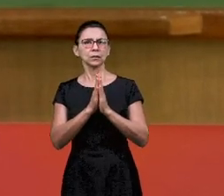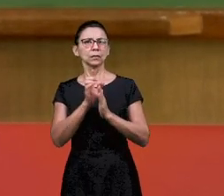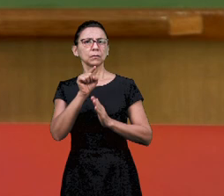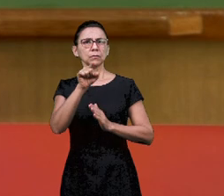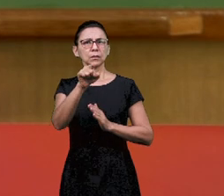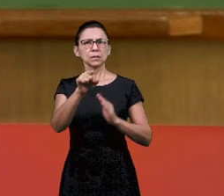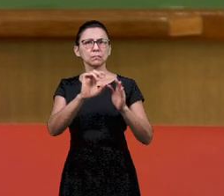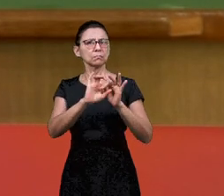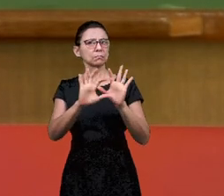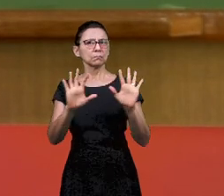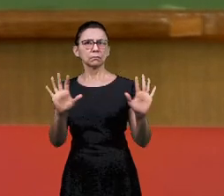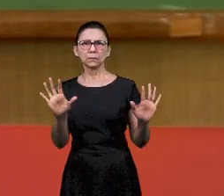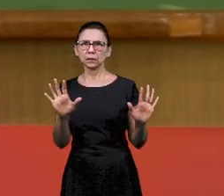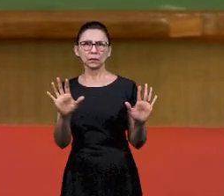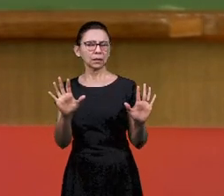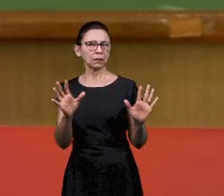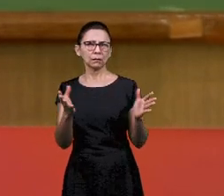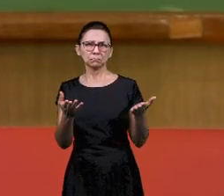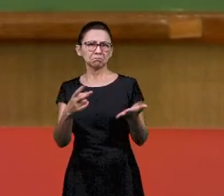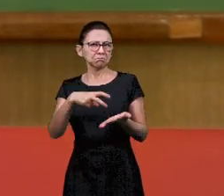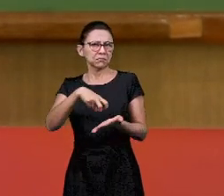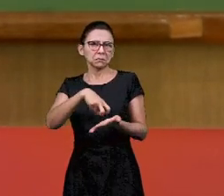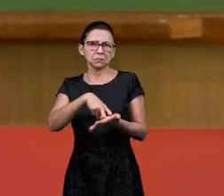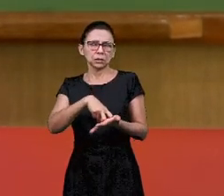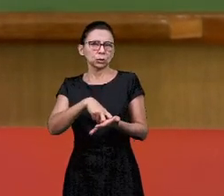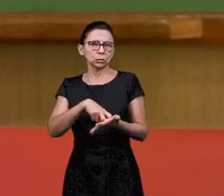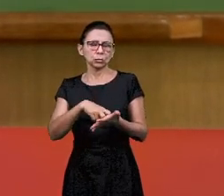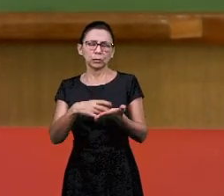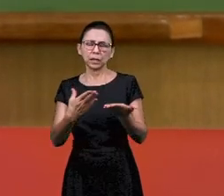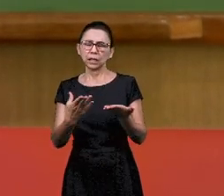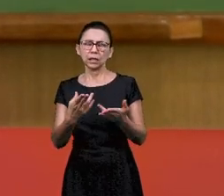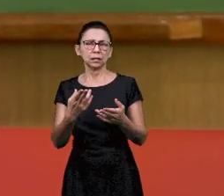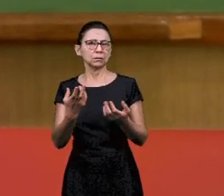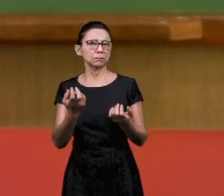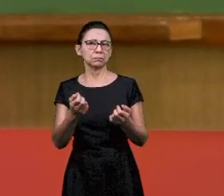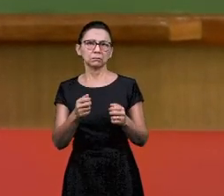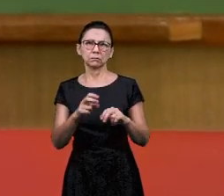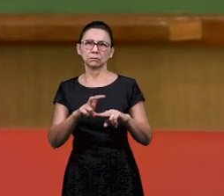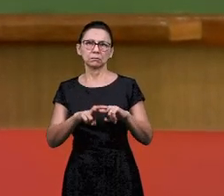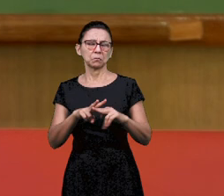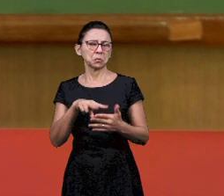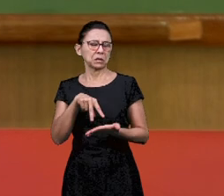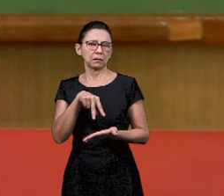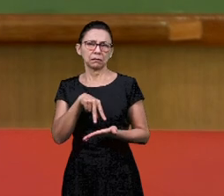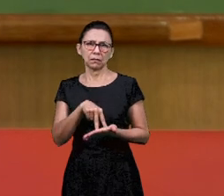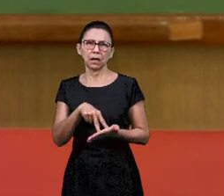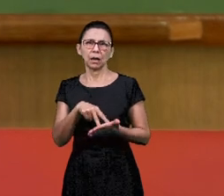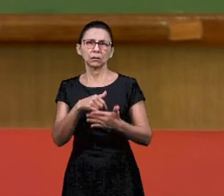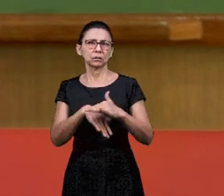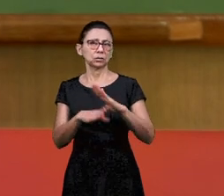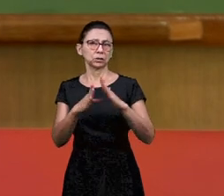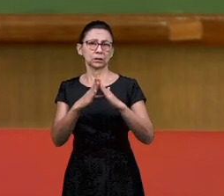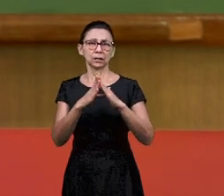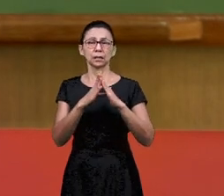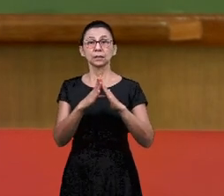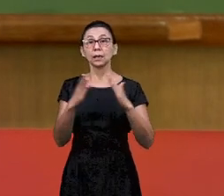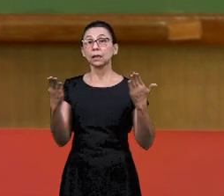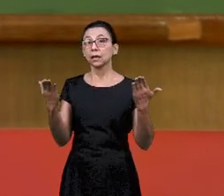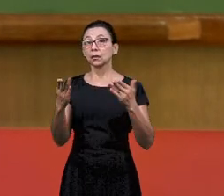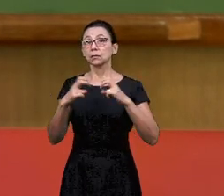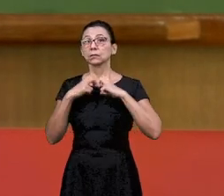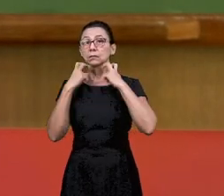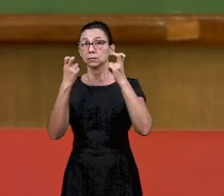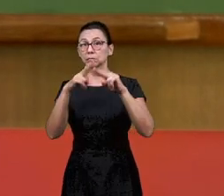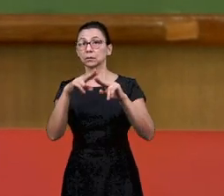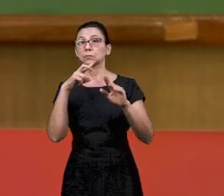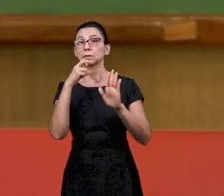vous mettre dans la position que vous souhaitez. Les frères et sœurs qui souhaitent dans leur maison se mettre à genoux, nous allons